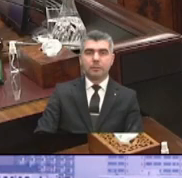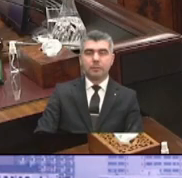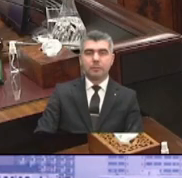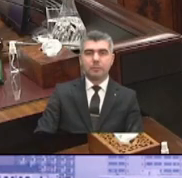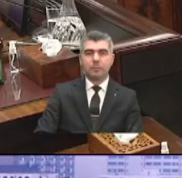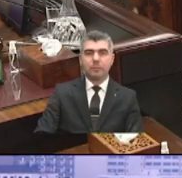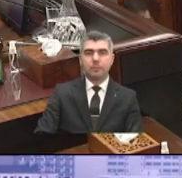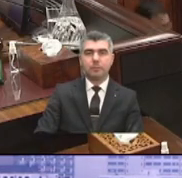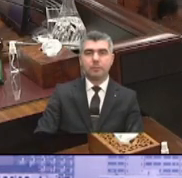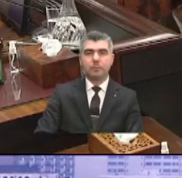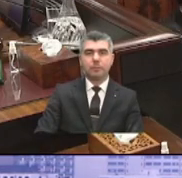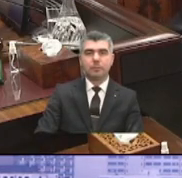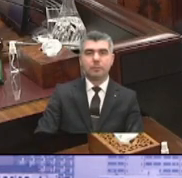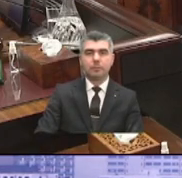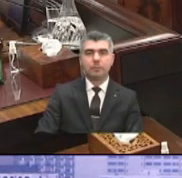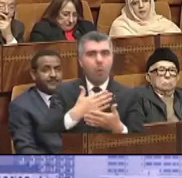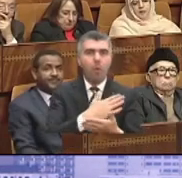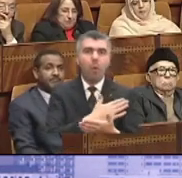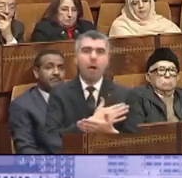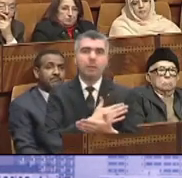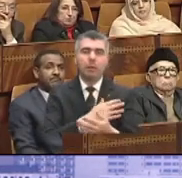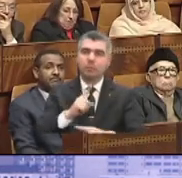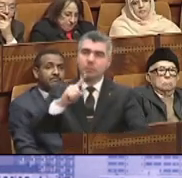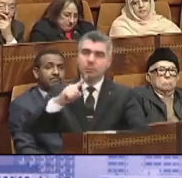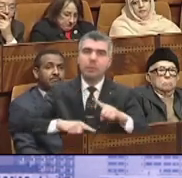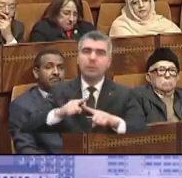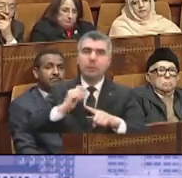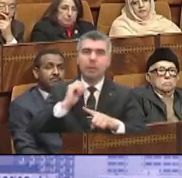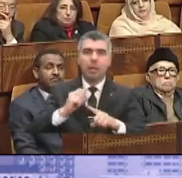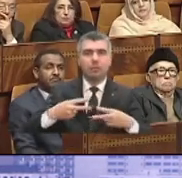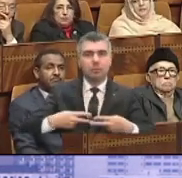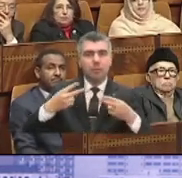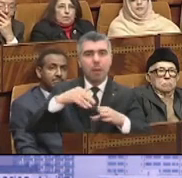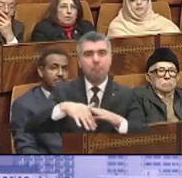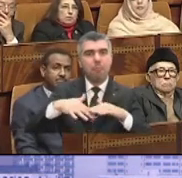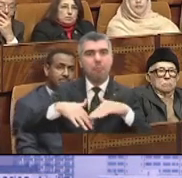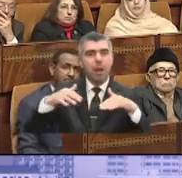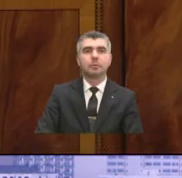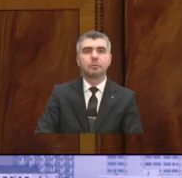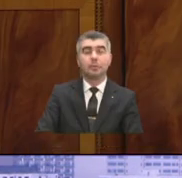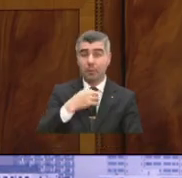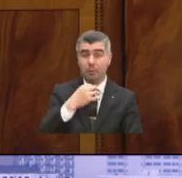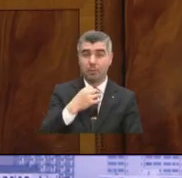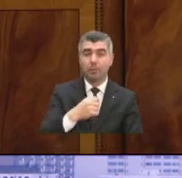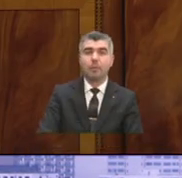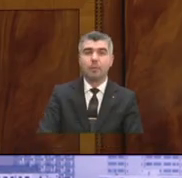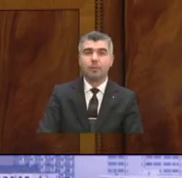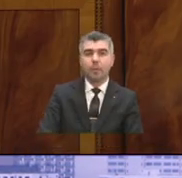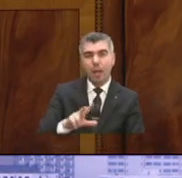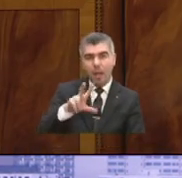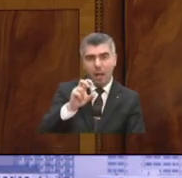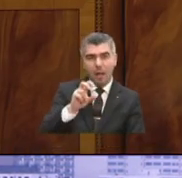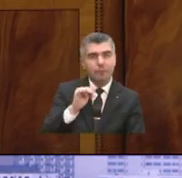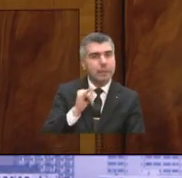مستوى الحدث ولكن مع الاسف في هذه الحاله ديال الضعف هذا مره اخرى